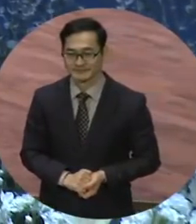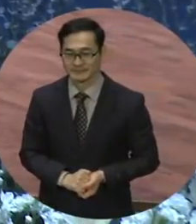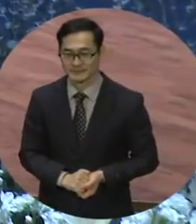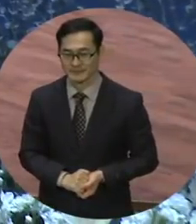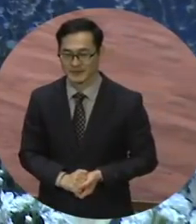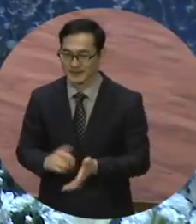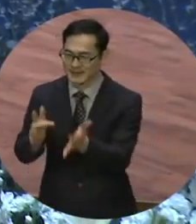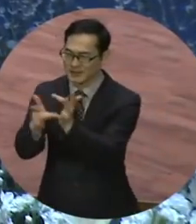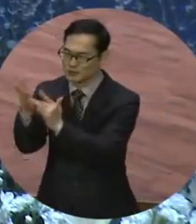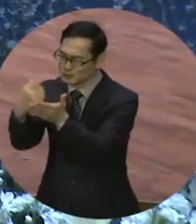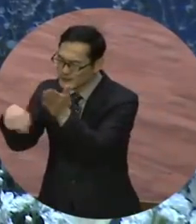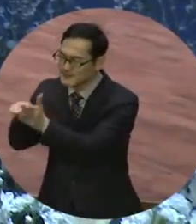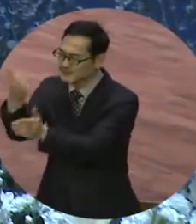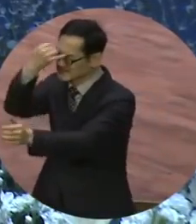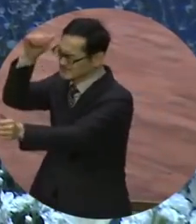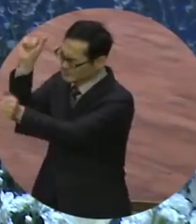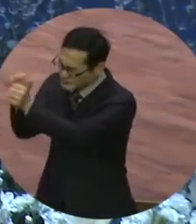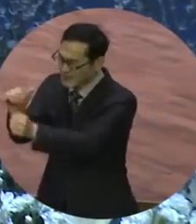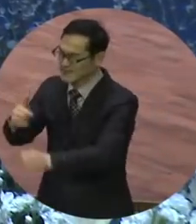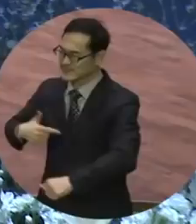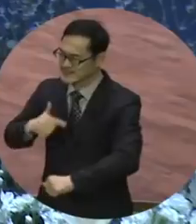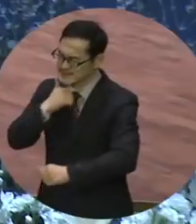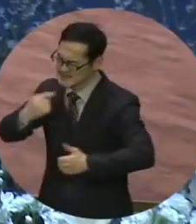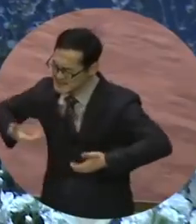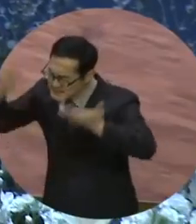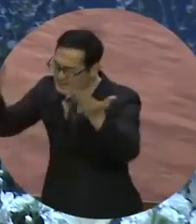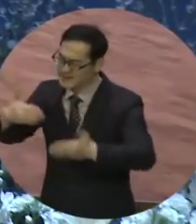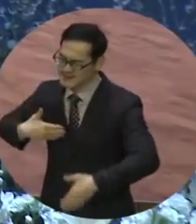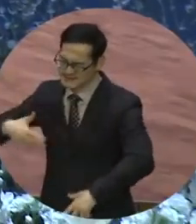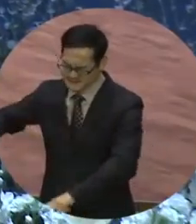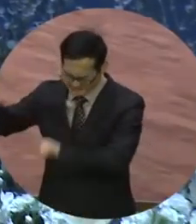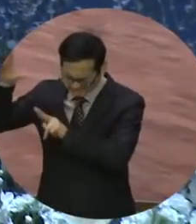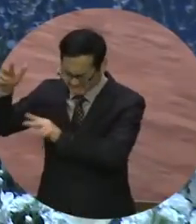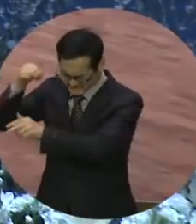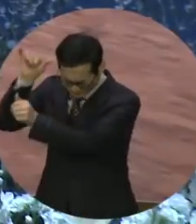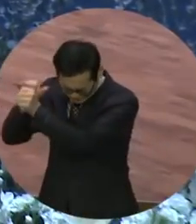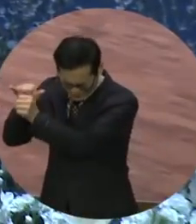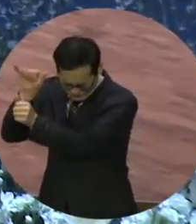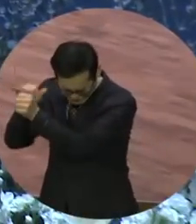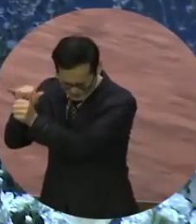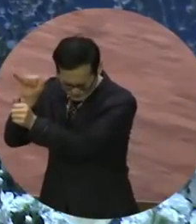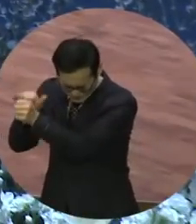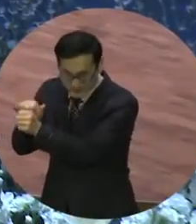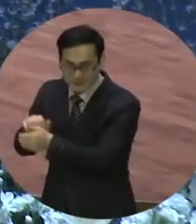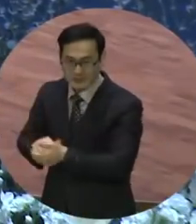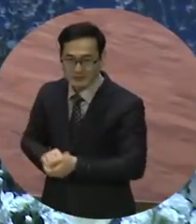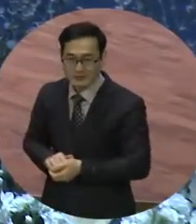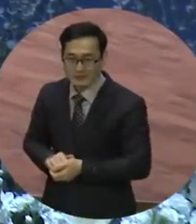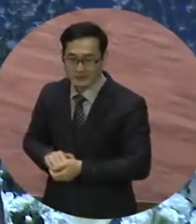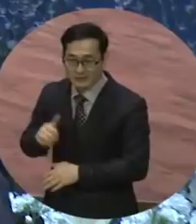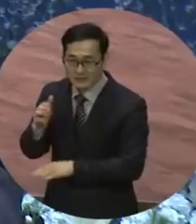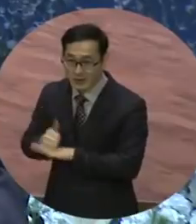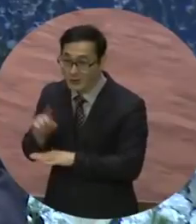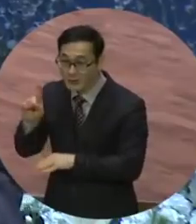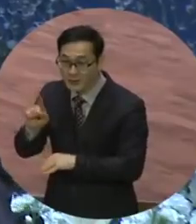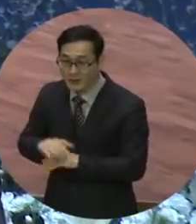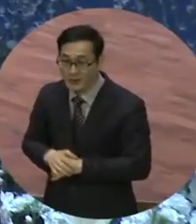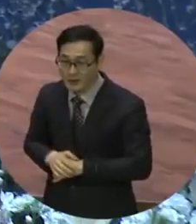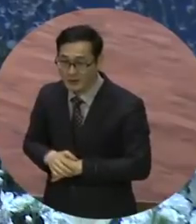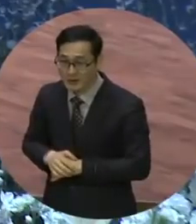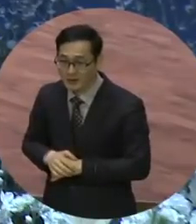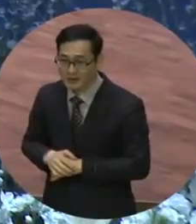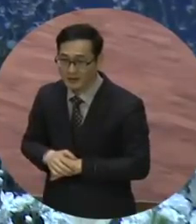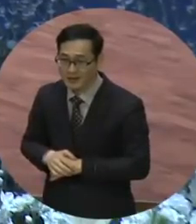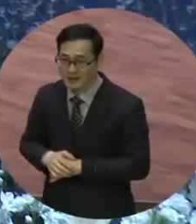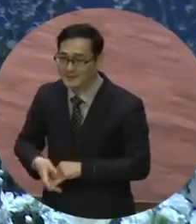위해서 죽겠다는 그들이 다 떠나버렸단 말이에요. 다 피해버렸습니다. 그렇기 때문에 부활하신